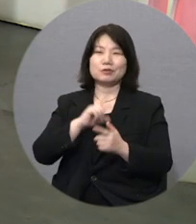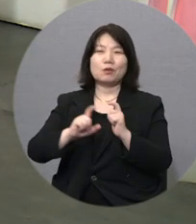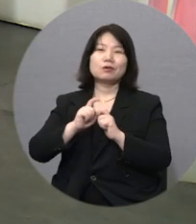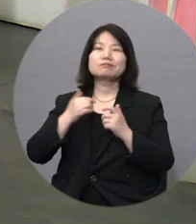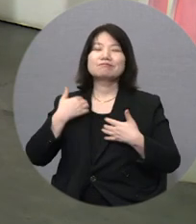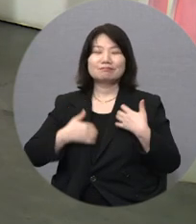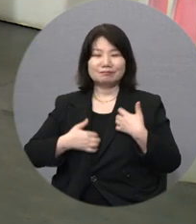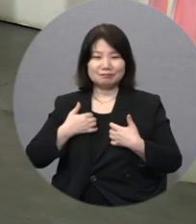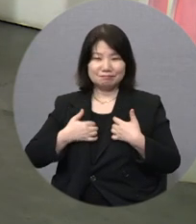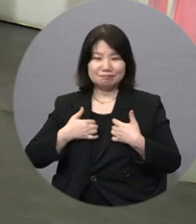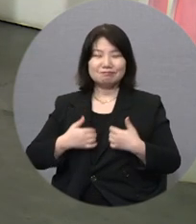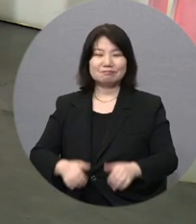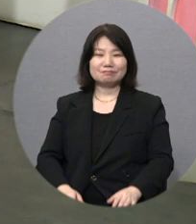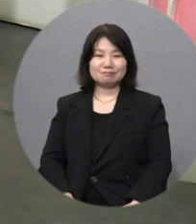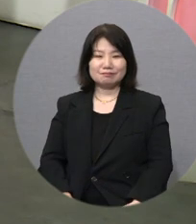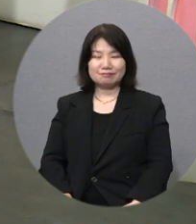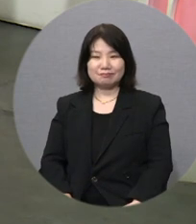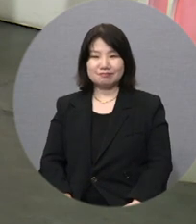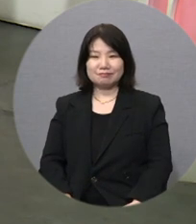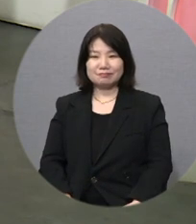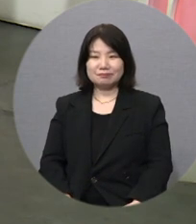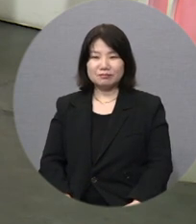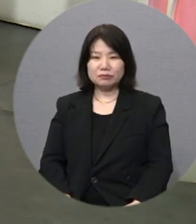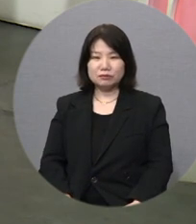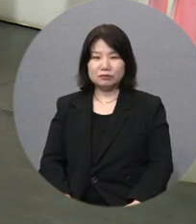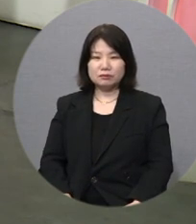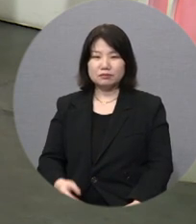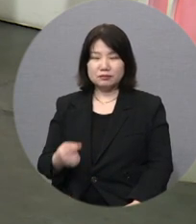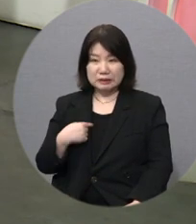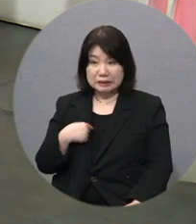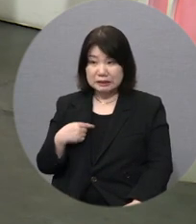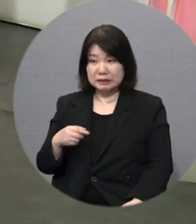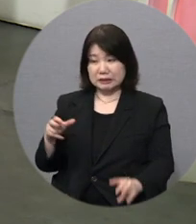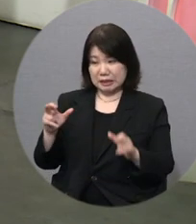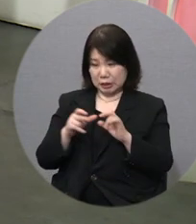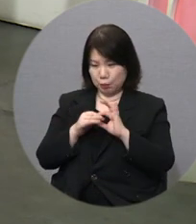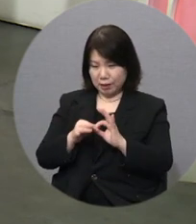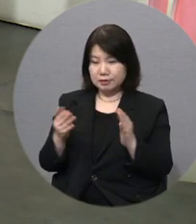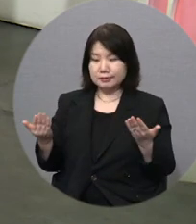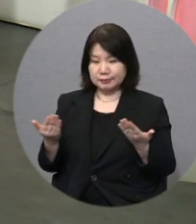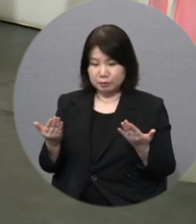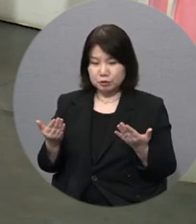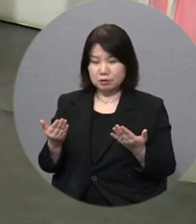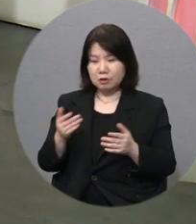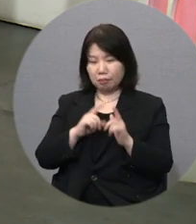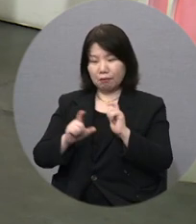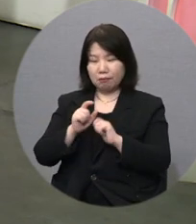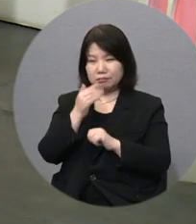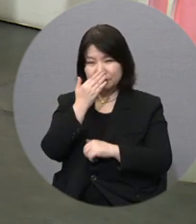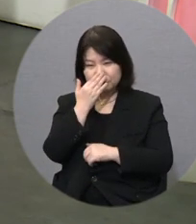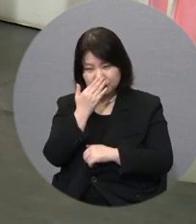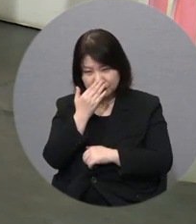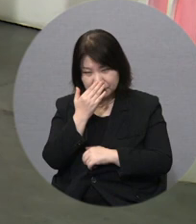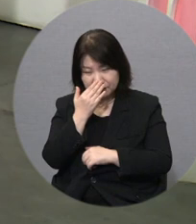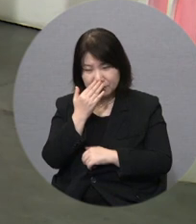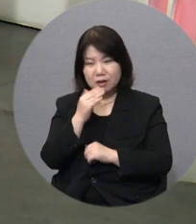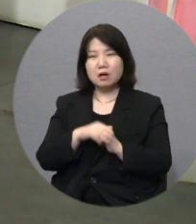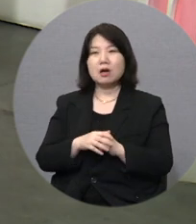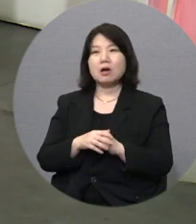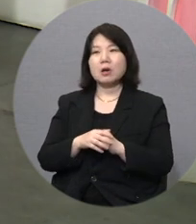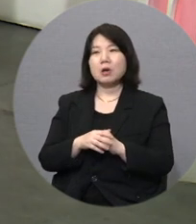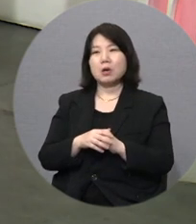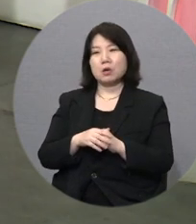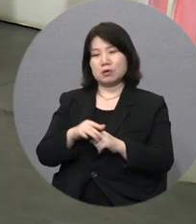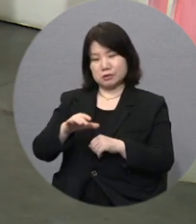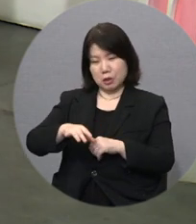사실은 어 그래서 어 제가이 일을 하는 거에 있어서 더욱더 겸손하고 더 낮은 자세로